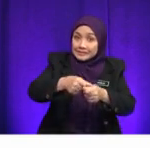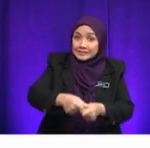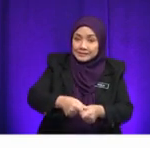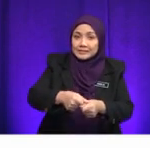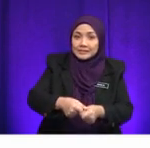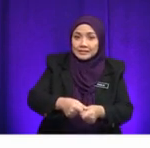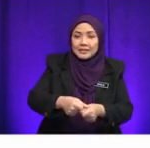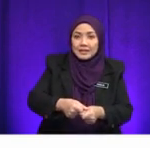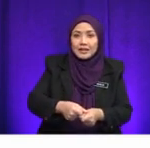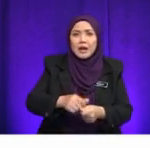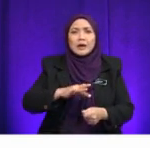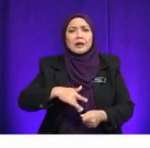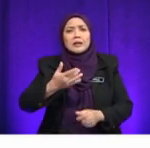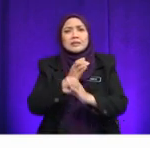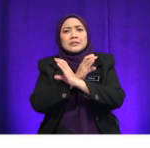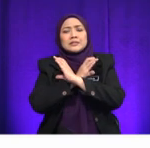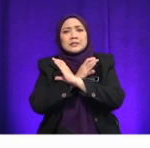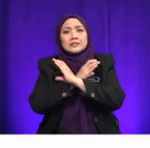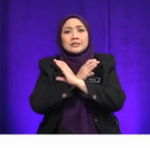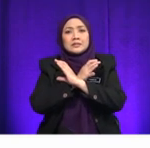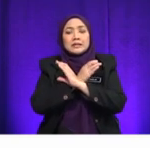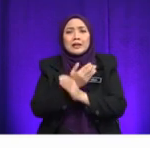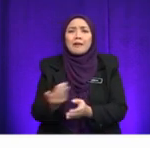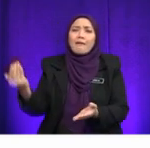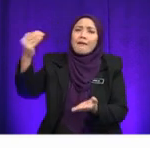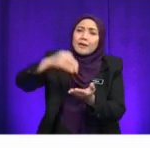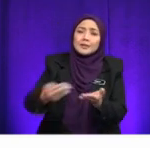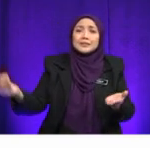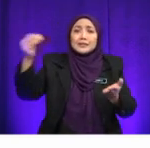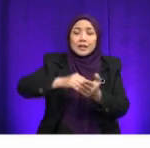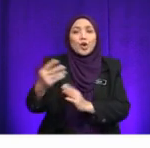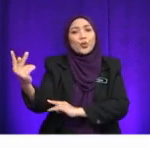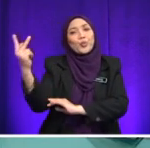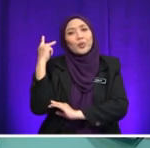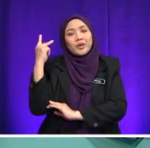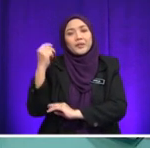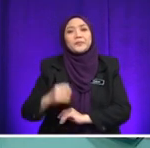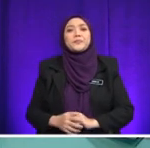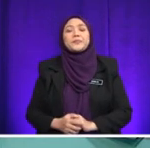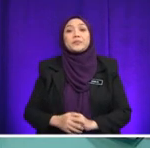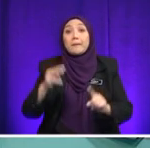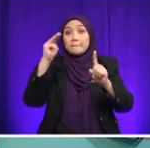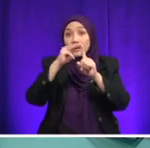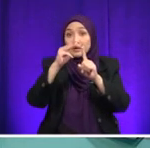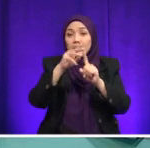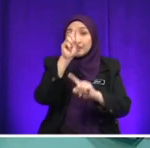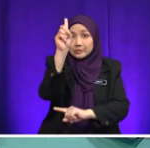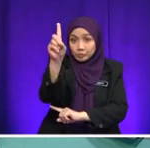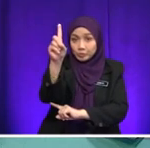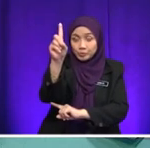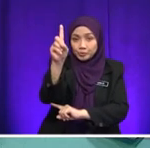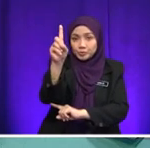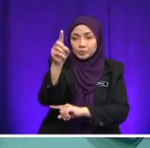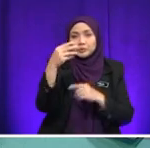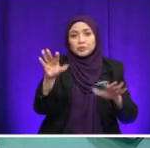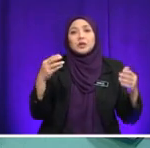kuat ini sebenarnya baru fakta pertama Tetapi kalau kita lihat dari segi Makkah pertama satu markah Oke